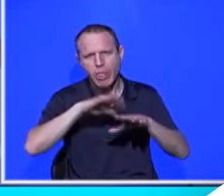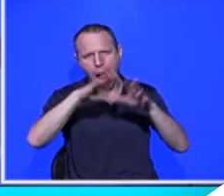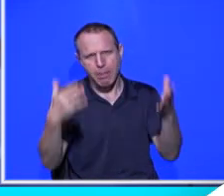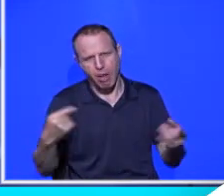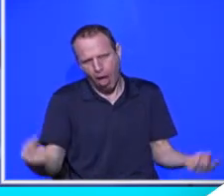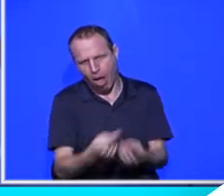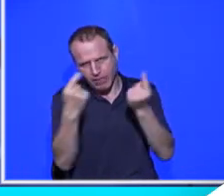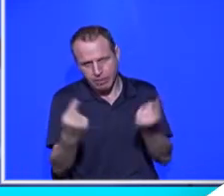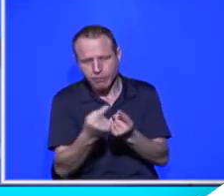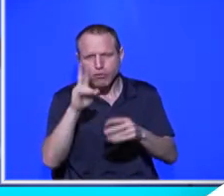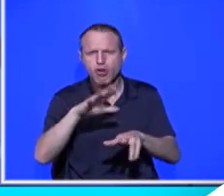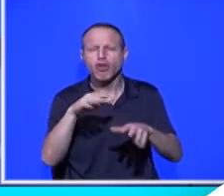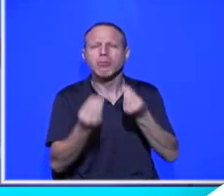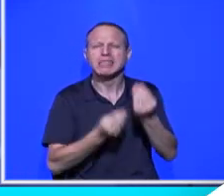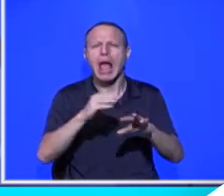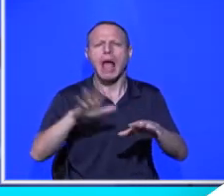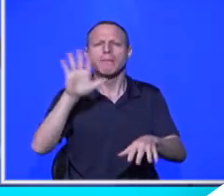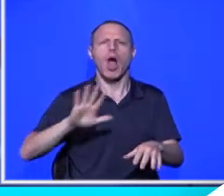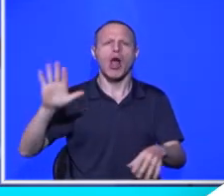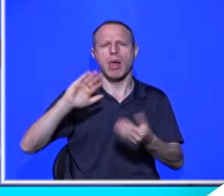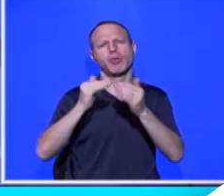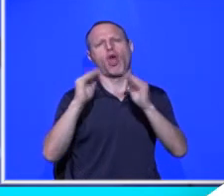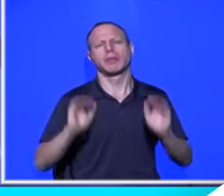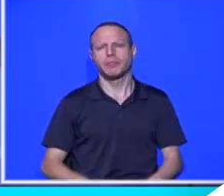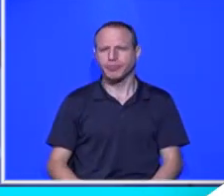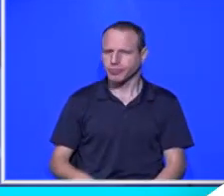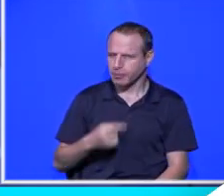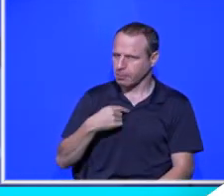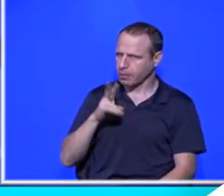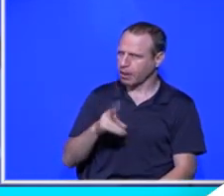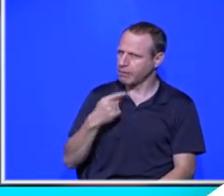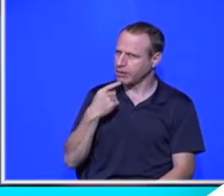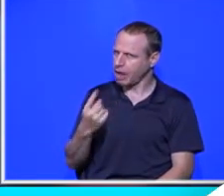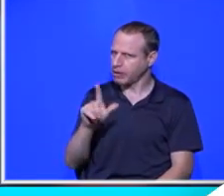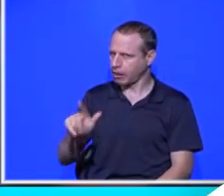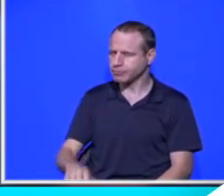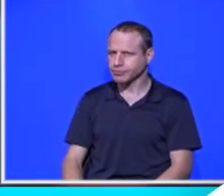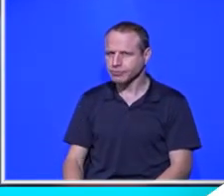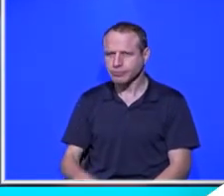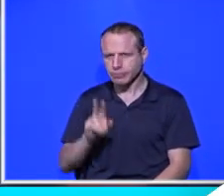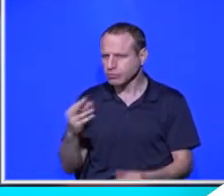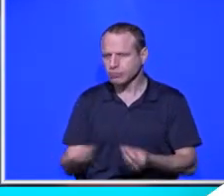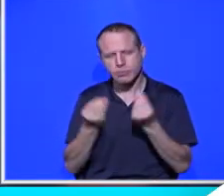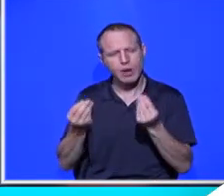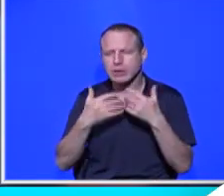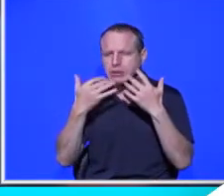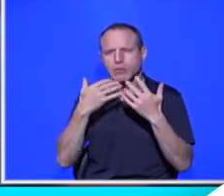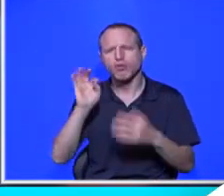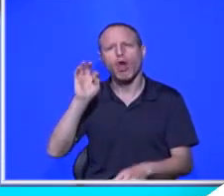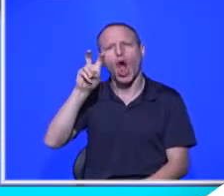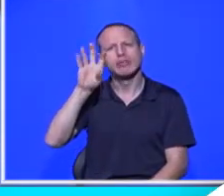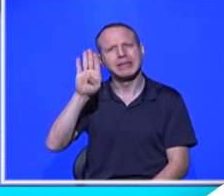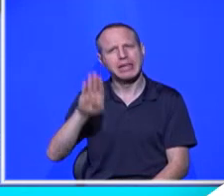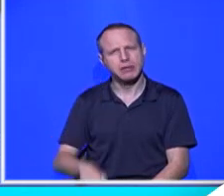שהם רבים, ויש את המשחק מאחורי הקלעים, שהם מתואמים. אבל יוני, אני חייבת להגיד לך, יש משהו, הסיפור הזה של הוד